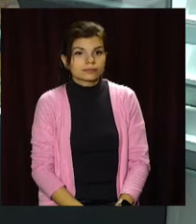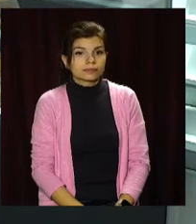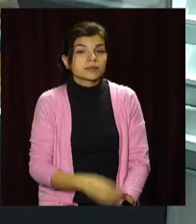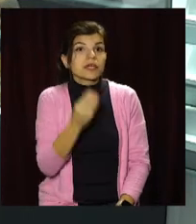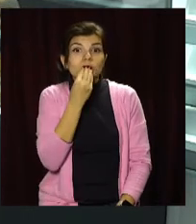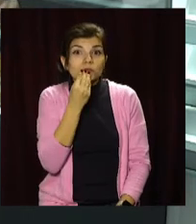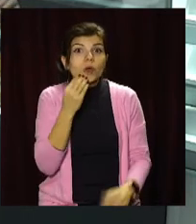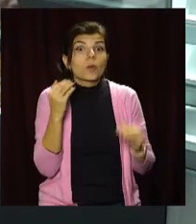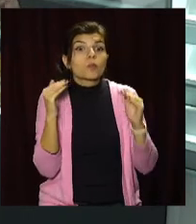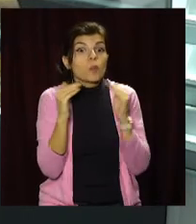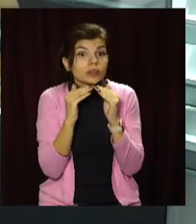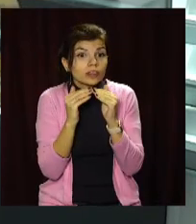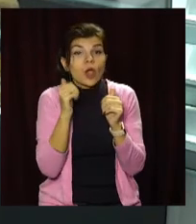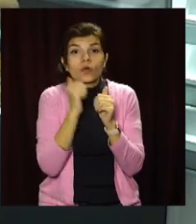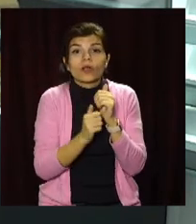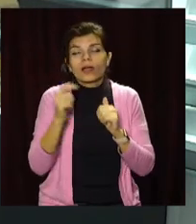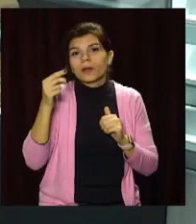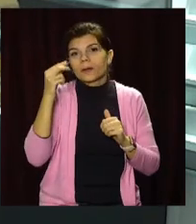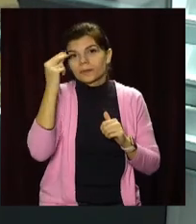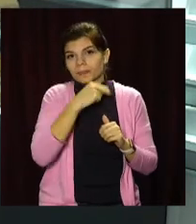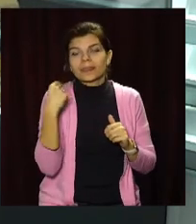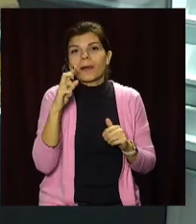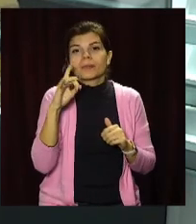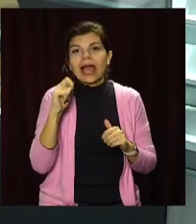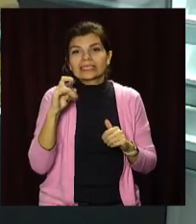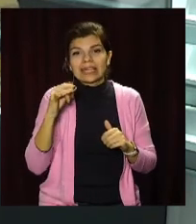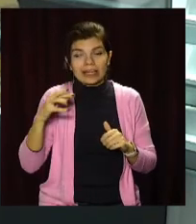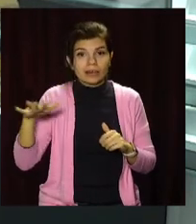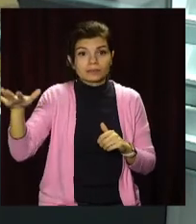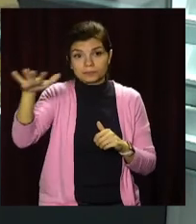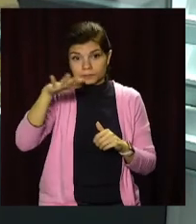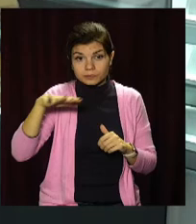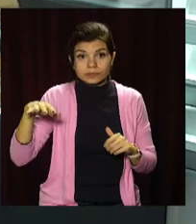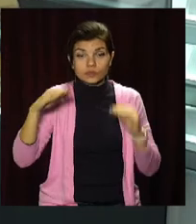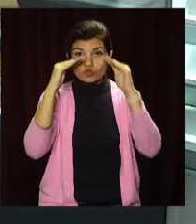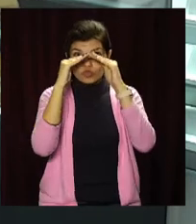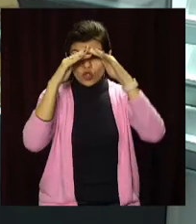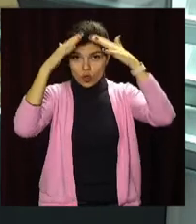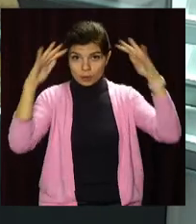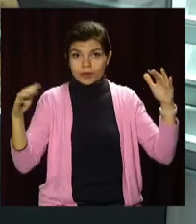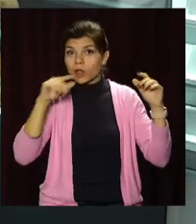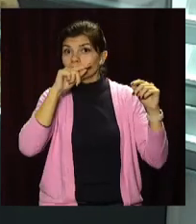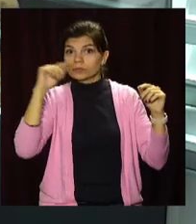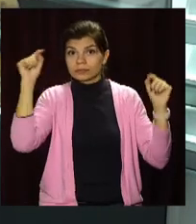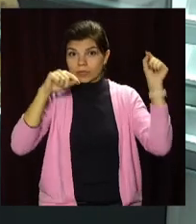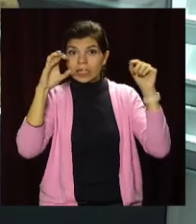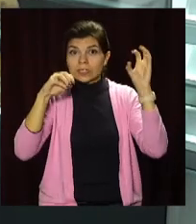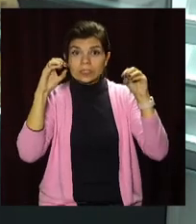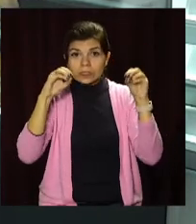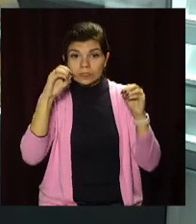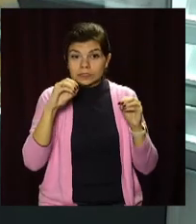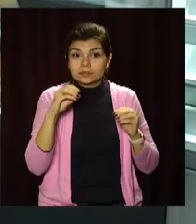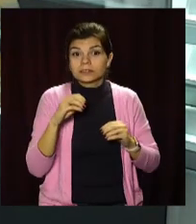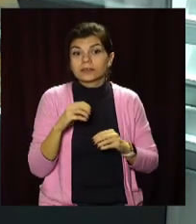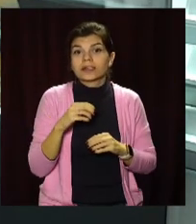Їдять будинок. Щодня у бразильському місті Сан-Паулу папушки прилітають до однієї з будівель і об'їдають цеглу. У